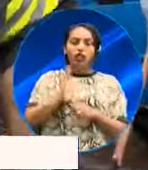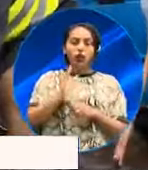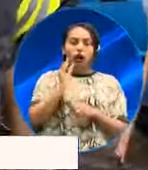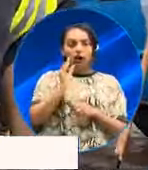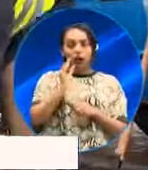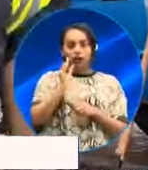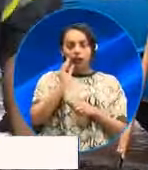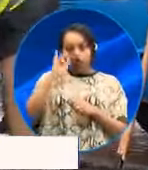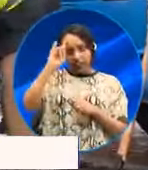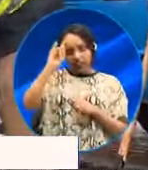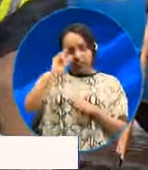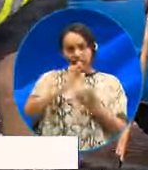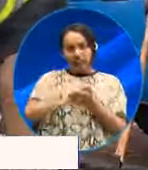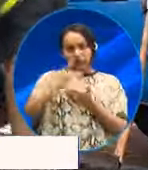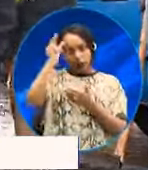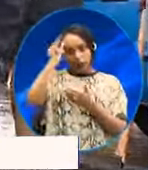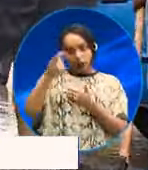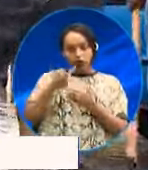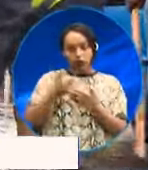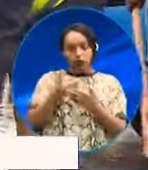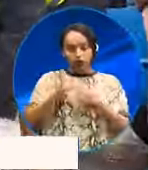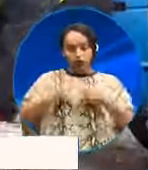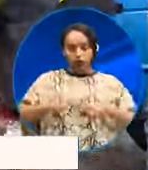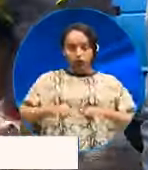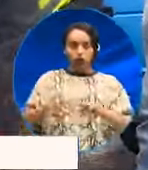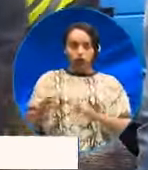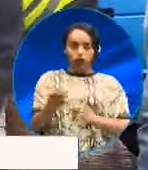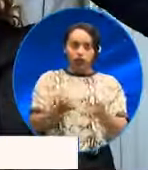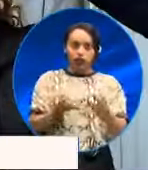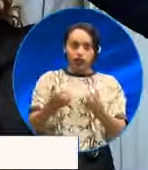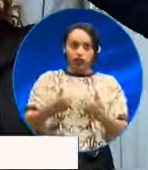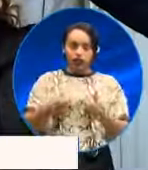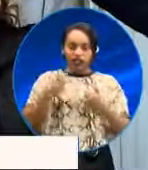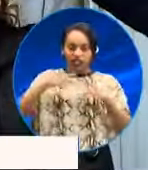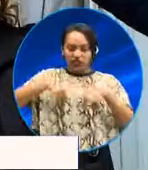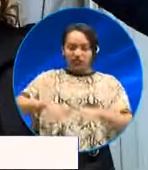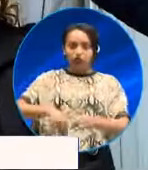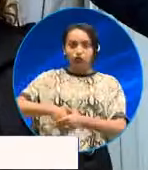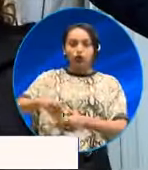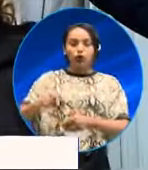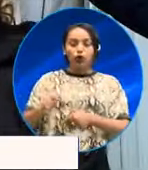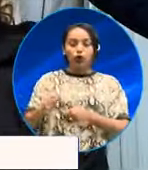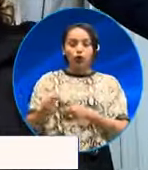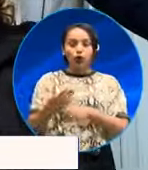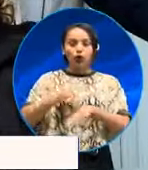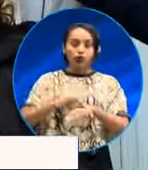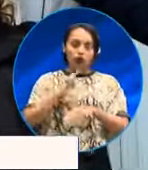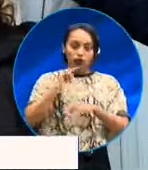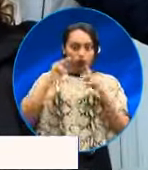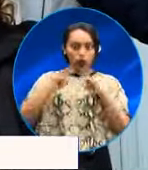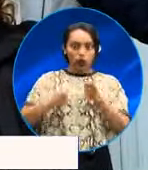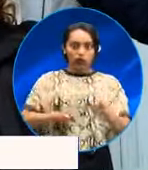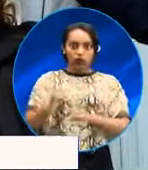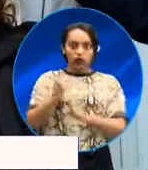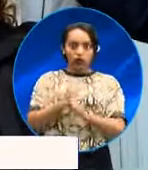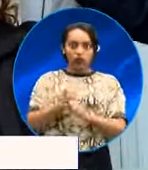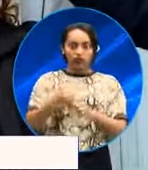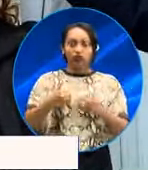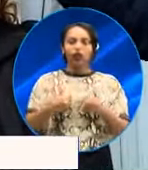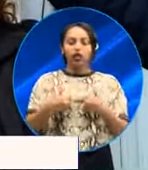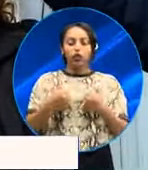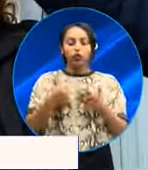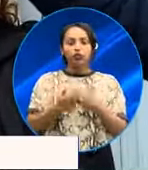ሃይማኖት ዘለቀ ጽዳት ባህል እስኪሆን ድረስ ተጠናክሮ የሚቀጥል መሆኑን ገልጸዋል። የፍሳሽ መውረጃ ቦዮች ላይ ነው ትኩረት አድርጎ እየተሰራ